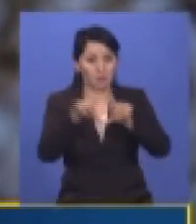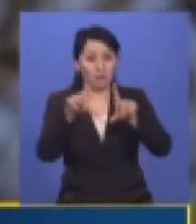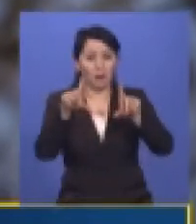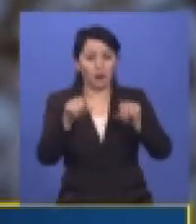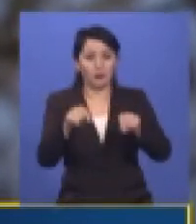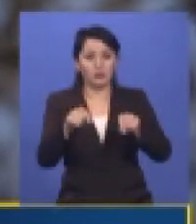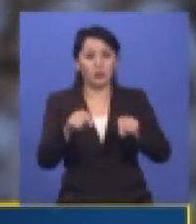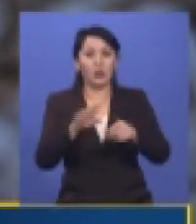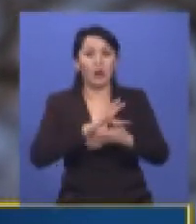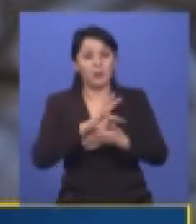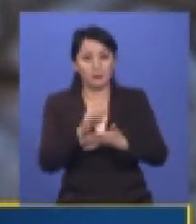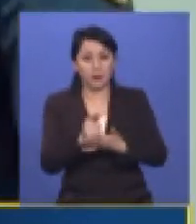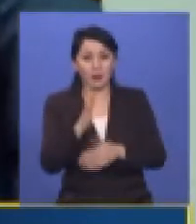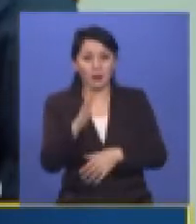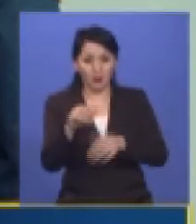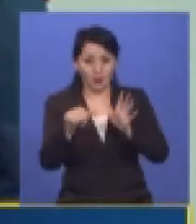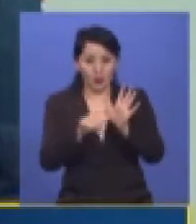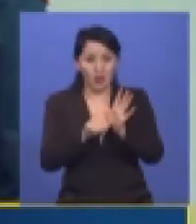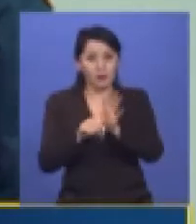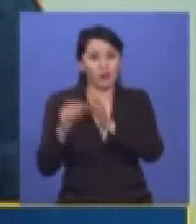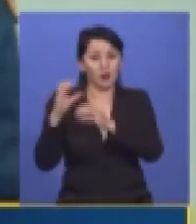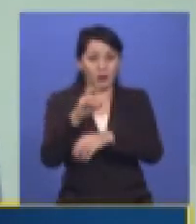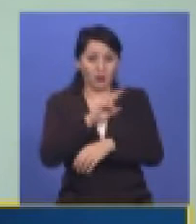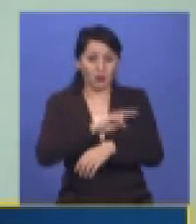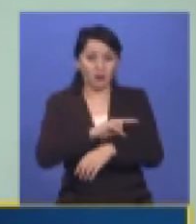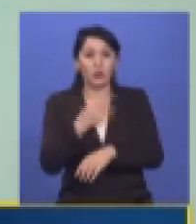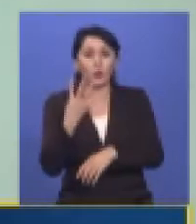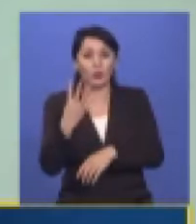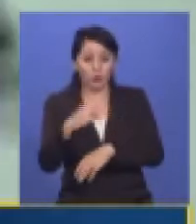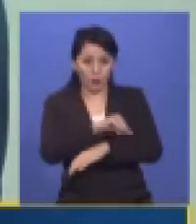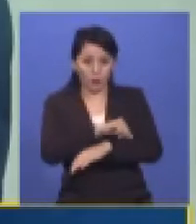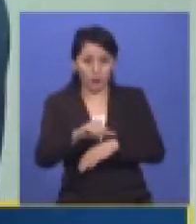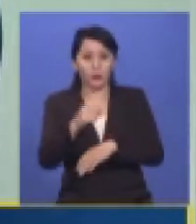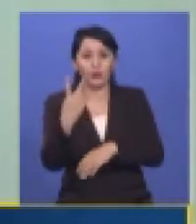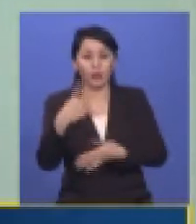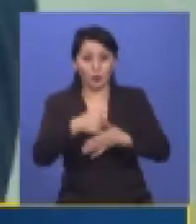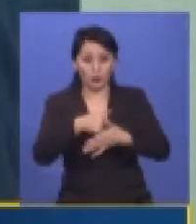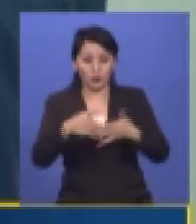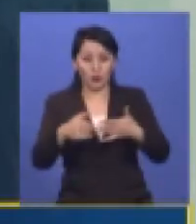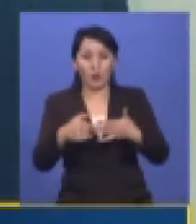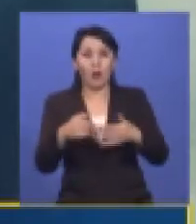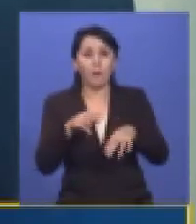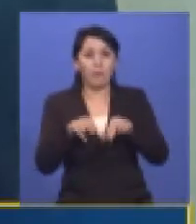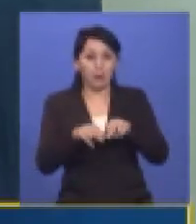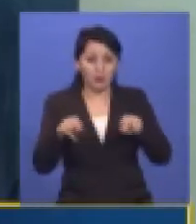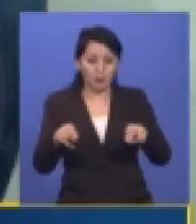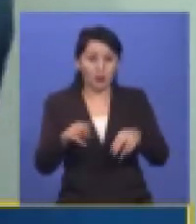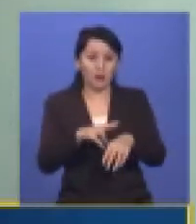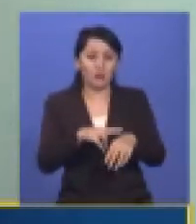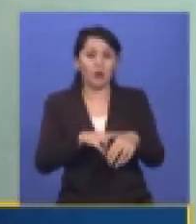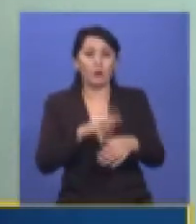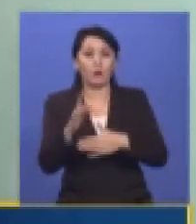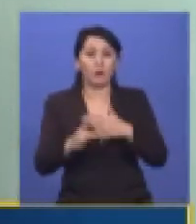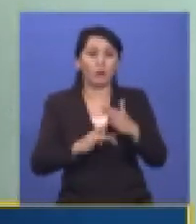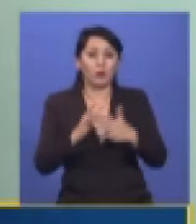патрульмен қамтылған. Модульде 6 камера жұмыс істейді, 4 сыртқы және 2 ішкі. Бейнебақылау қалалық полиция басқармасының жедел басқару